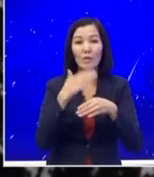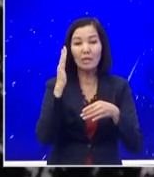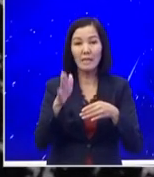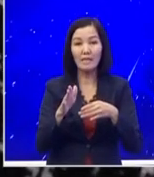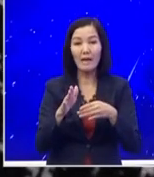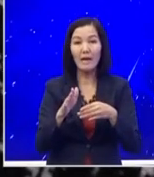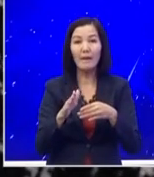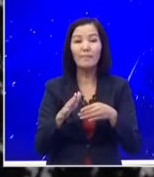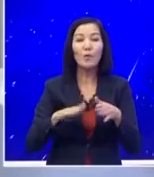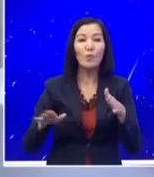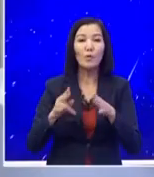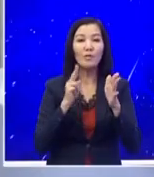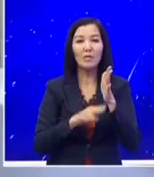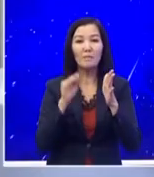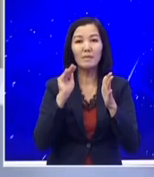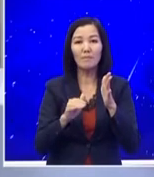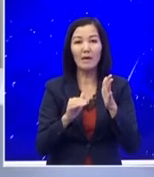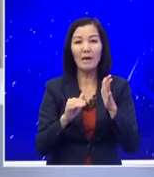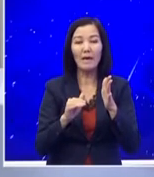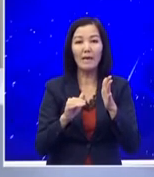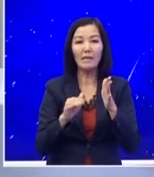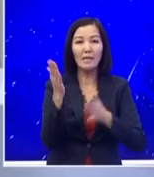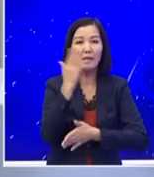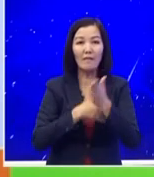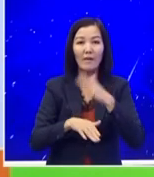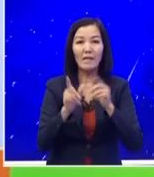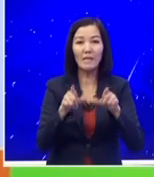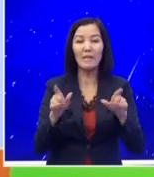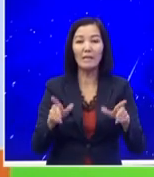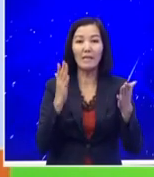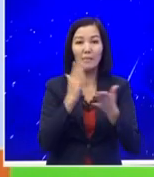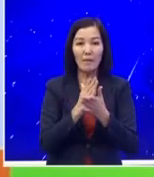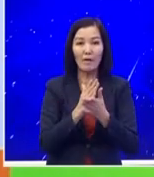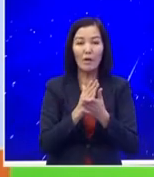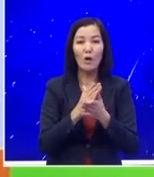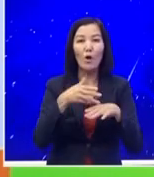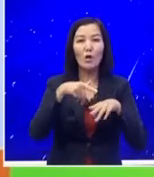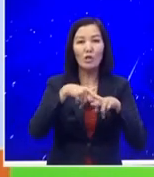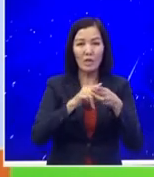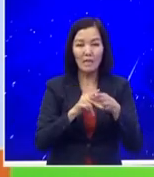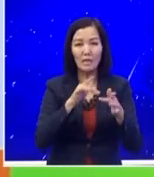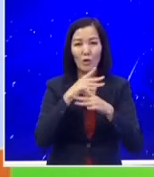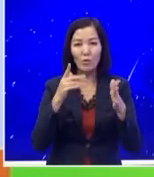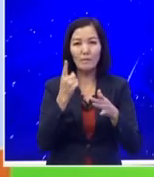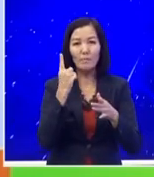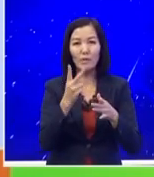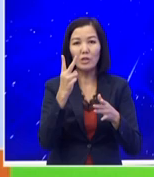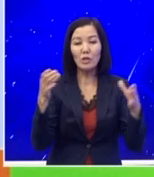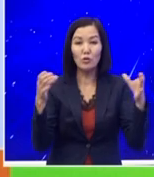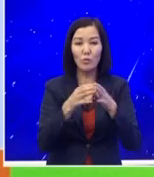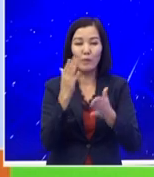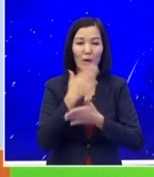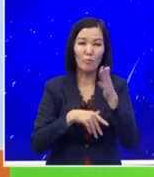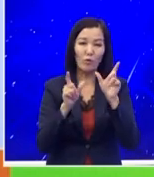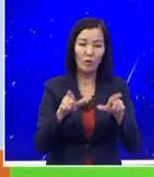тартылады. Айта кетейік, өңірімізде 70 мыңға жуық ерекше күтімді қажет ететін азамат бар. Оның жартысынан көбі 1-ші және